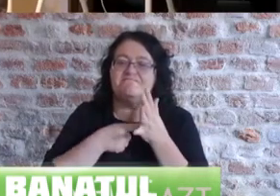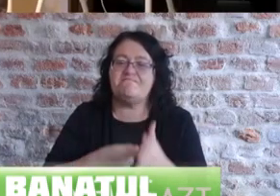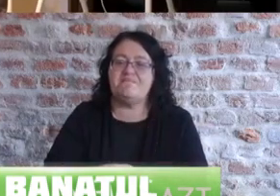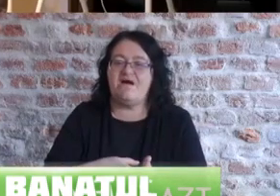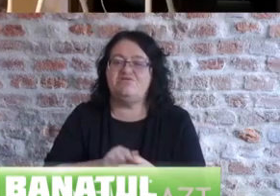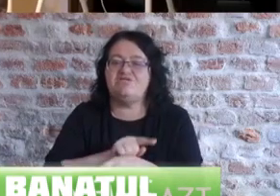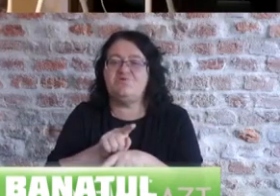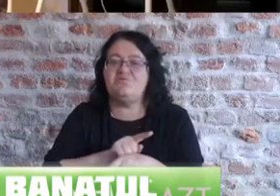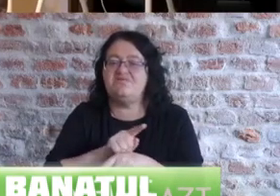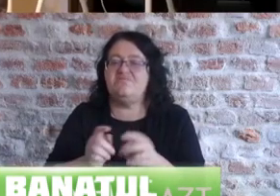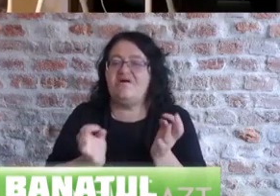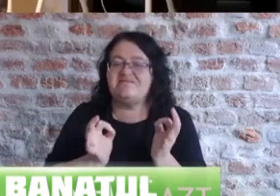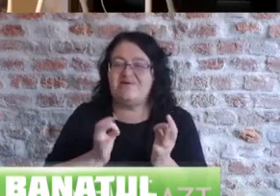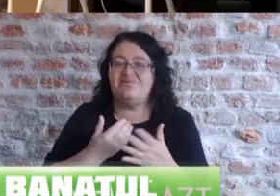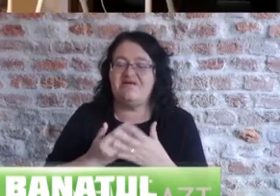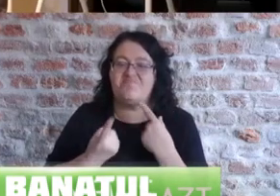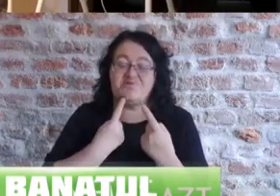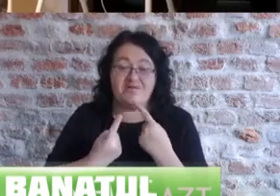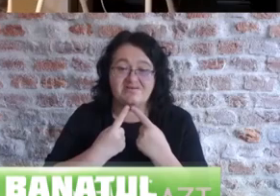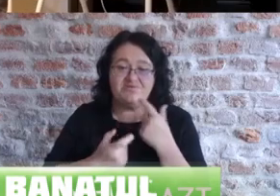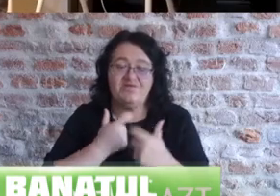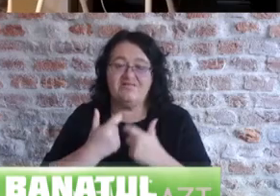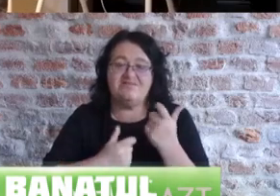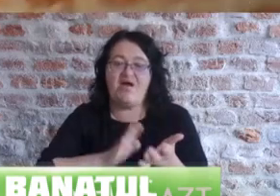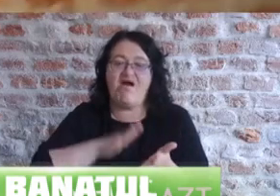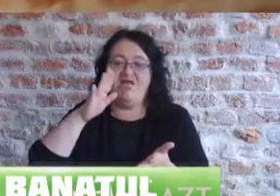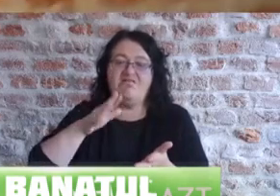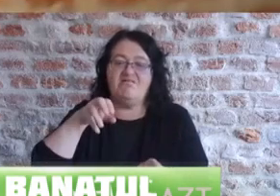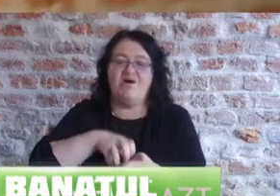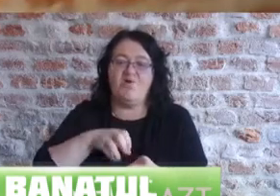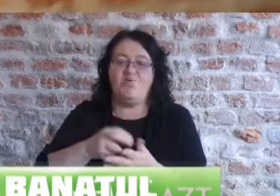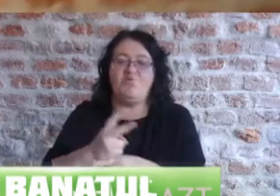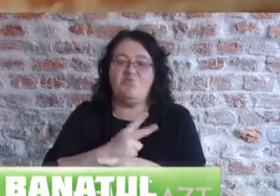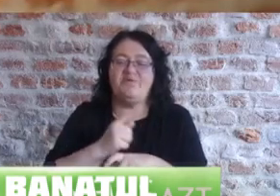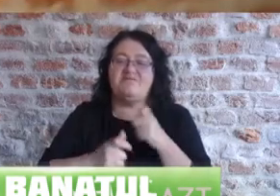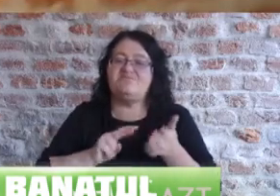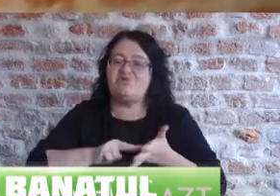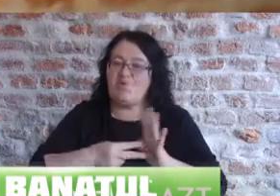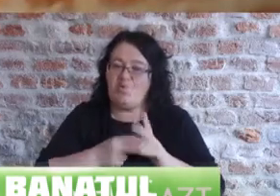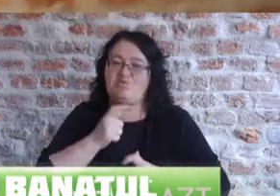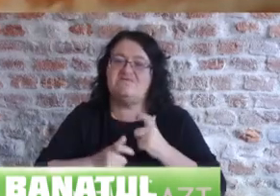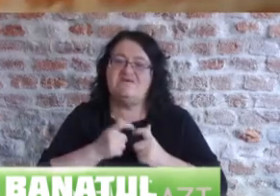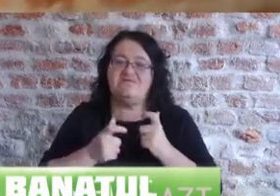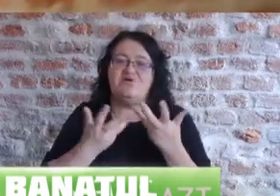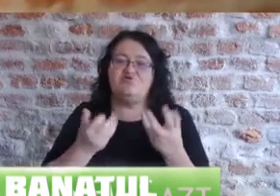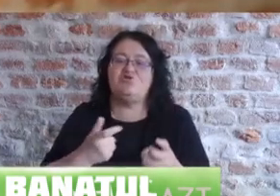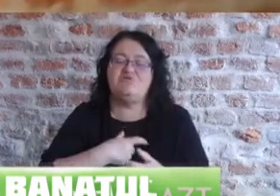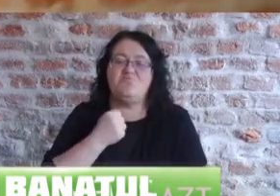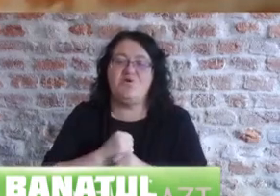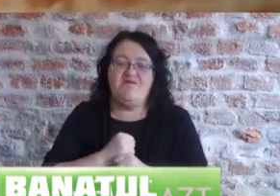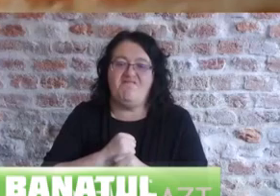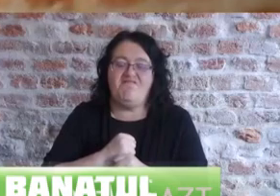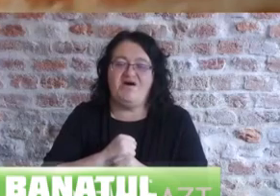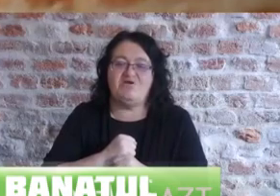acesta e un prilej extraordinar de a discuta despre calitatea spațiului public, despre soluții, despre ceea ce se poate